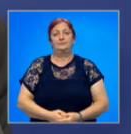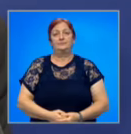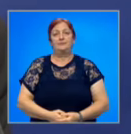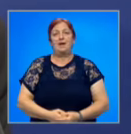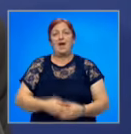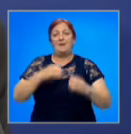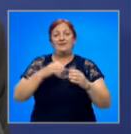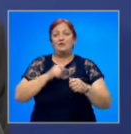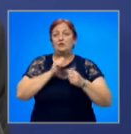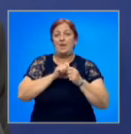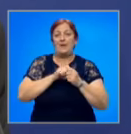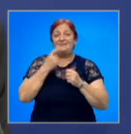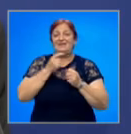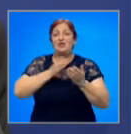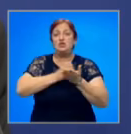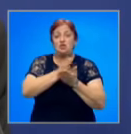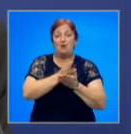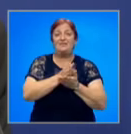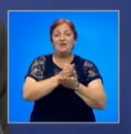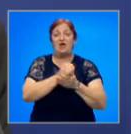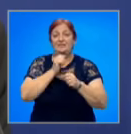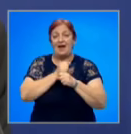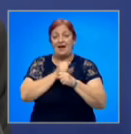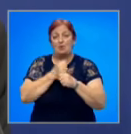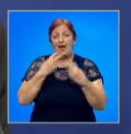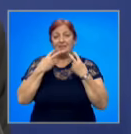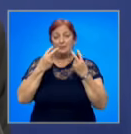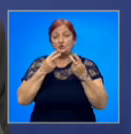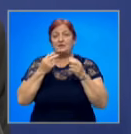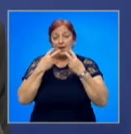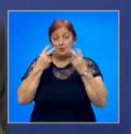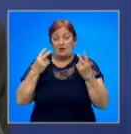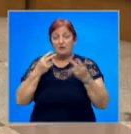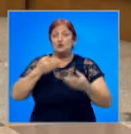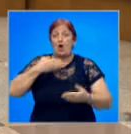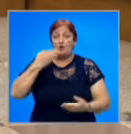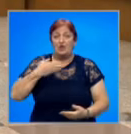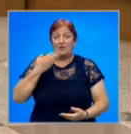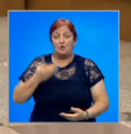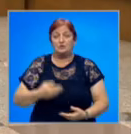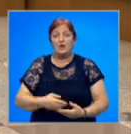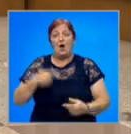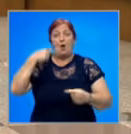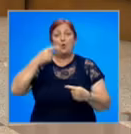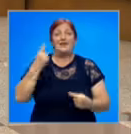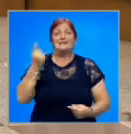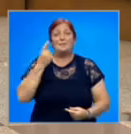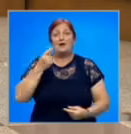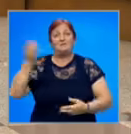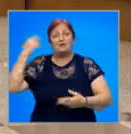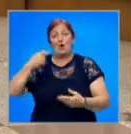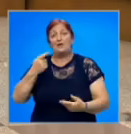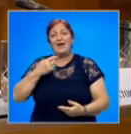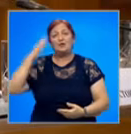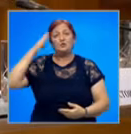Правителството демонстрира един нов начин на работа, демонстрира прозрачност и отчетност. Утре за първи път в историята